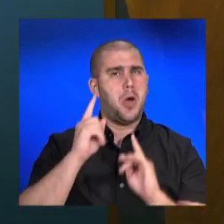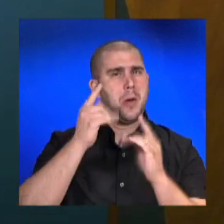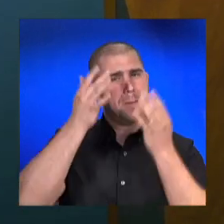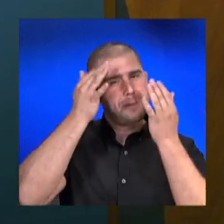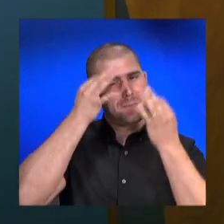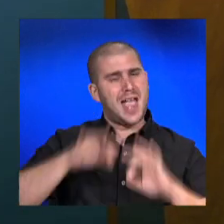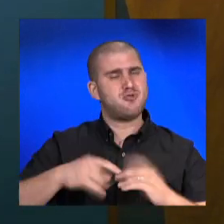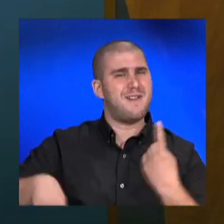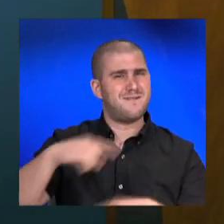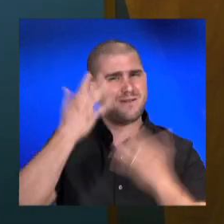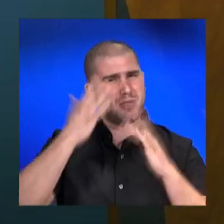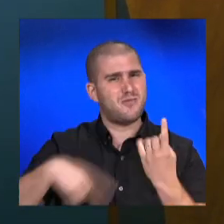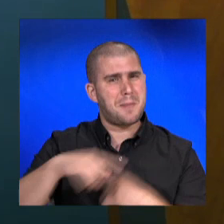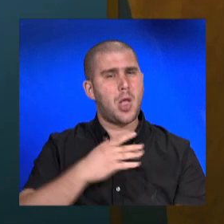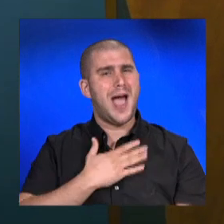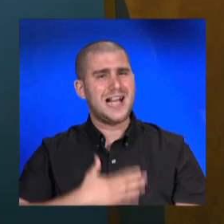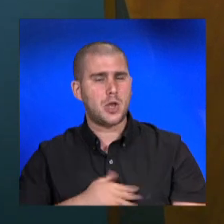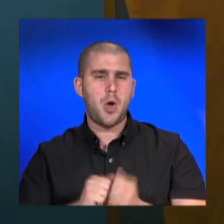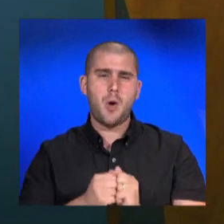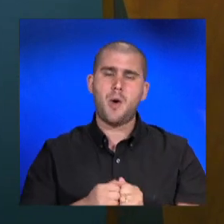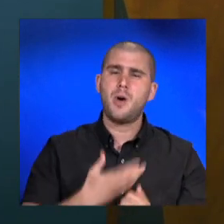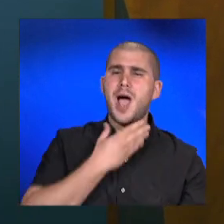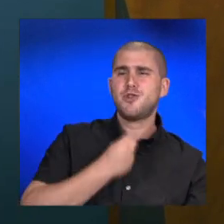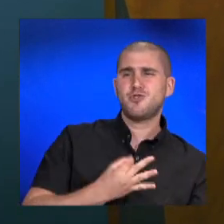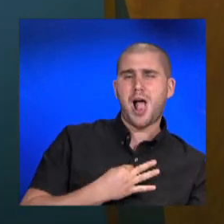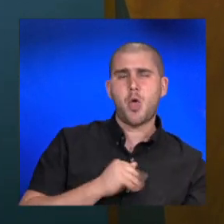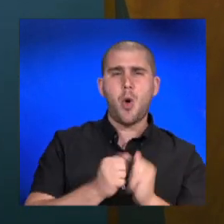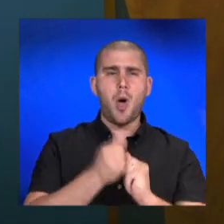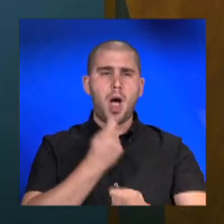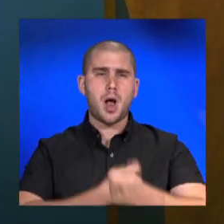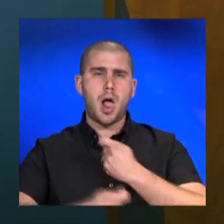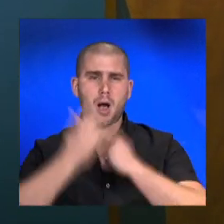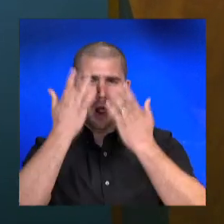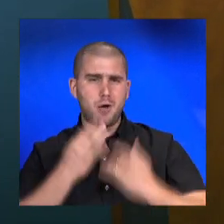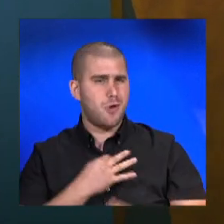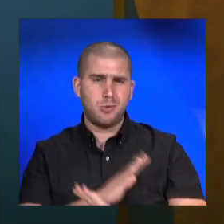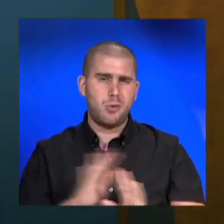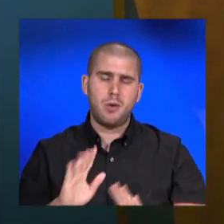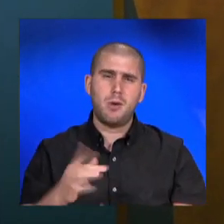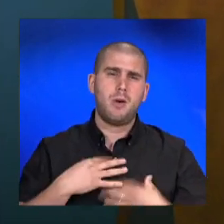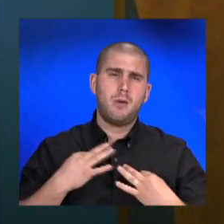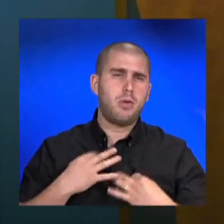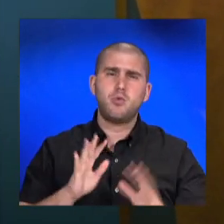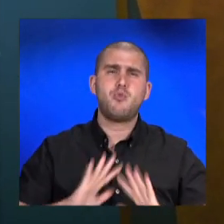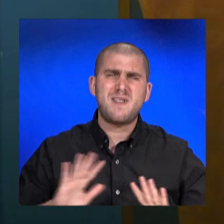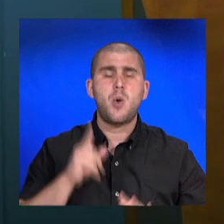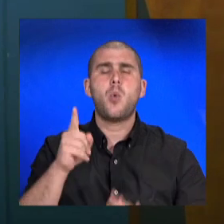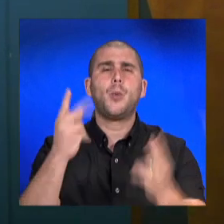הוא לא מתחשב במאוויים שלנו, הוא לא מתחשב בכלכלה שלנו, לא מתחשב בשום דבר. הוא מתחשב רק בדבר